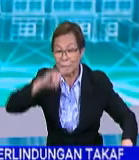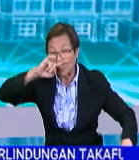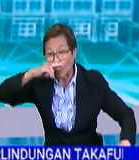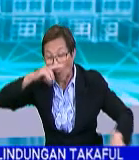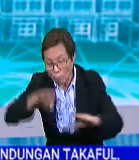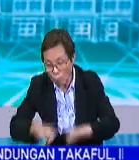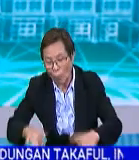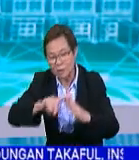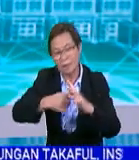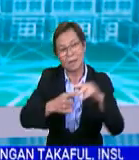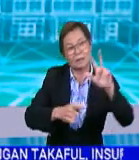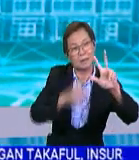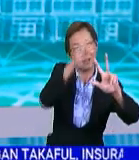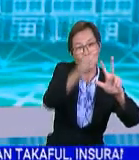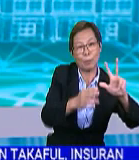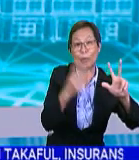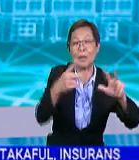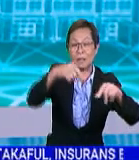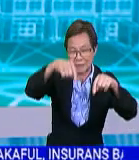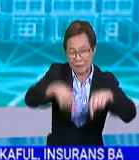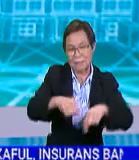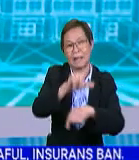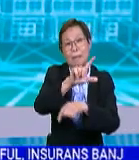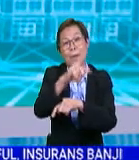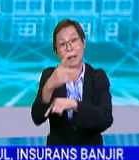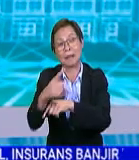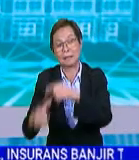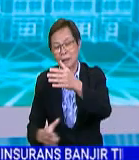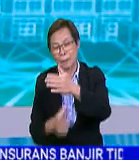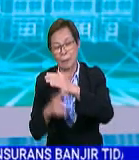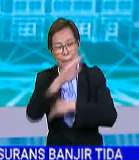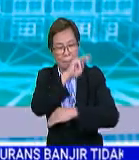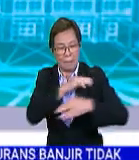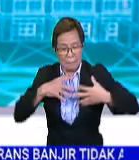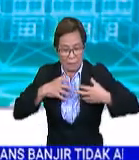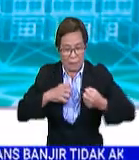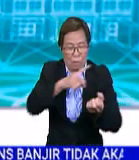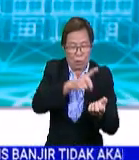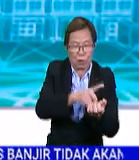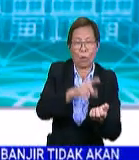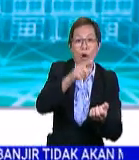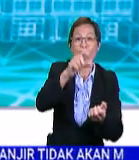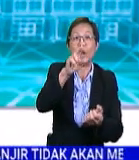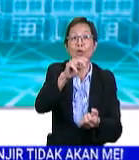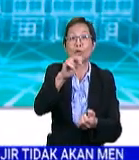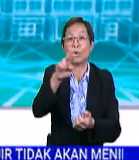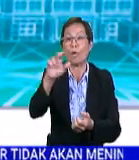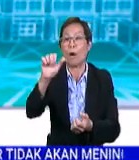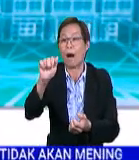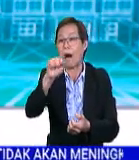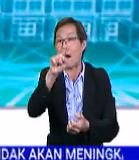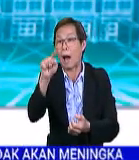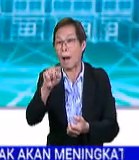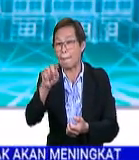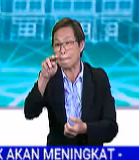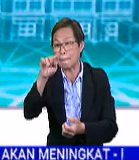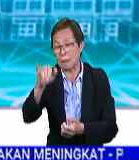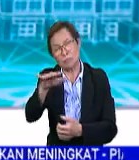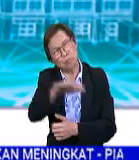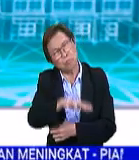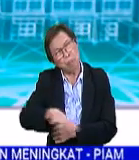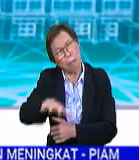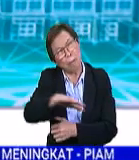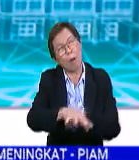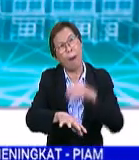bakal bermula 3 Februari ini di Lembah Klang. Timbalan Menteri Kesihatan Datuk Dr. Nur Azmi Ghazali memaklumkan